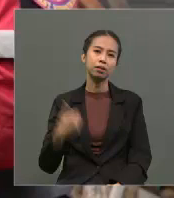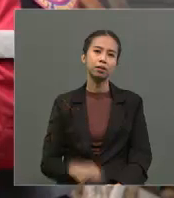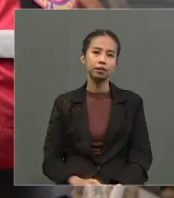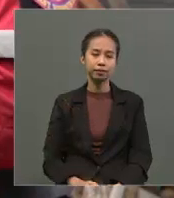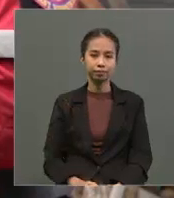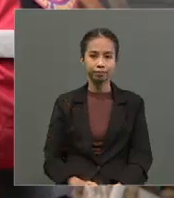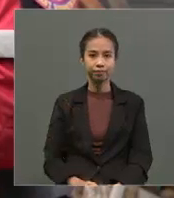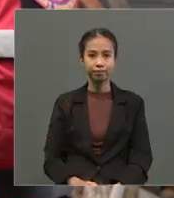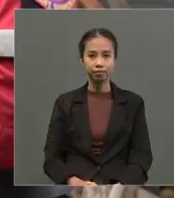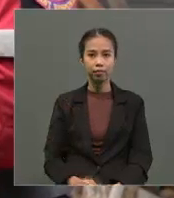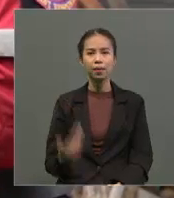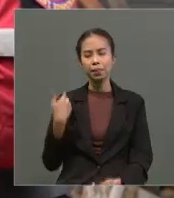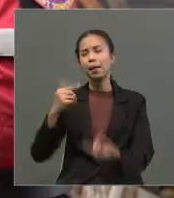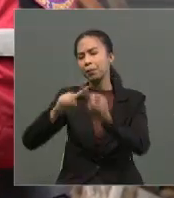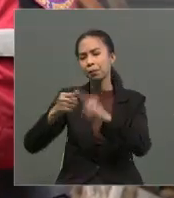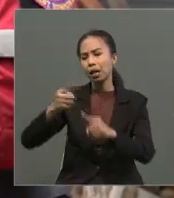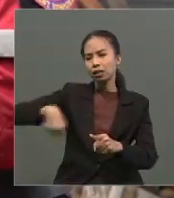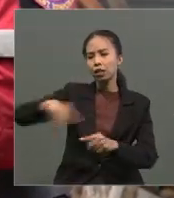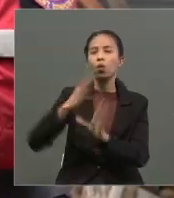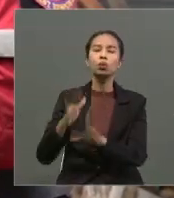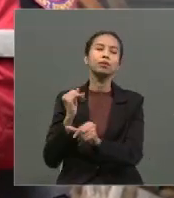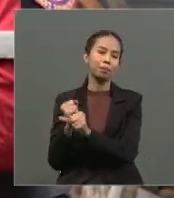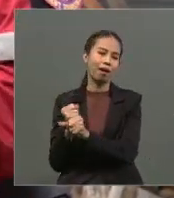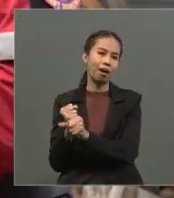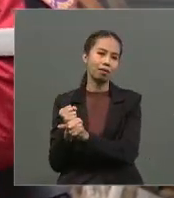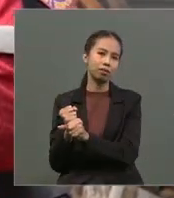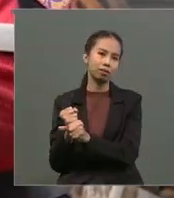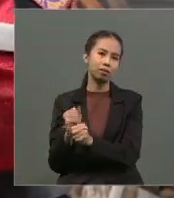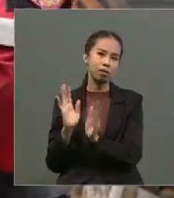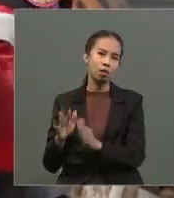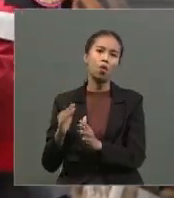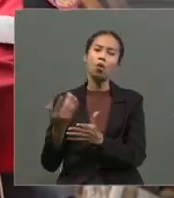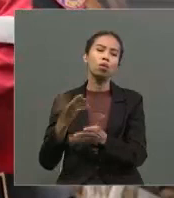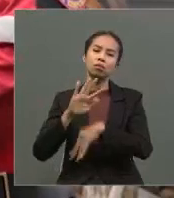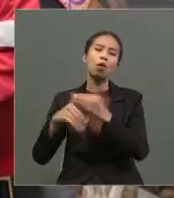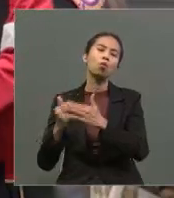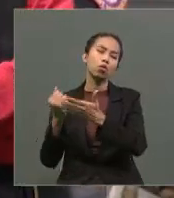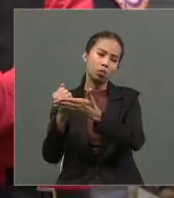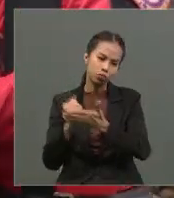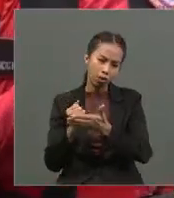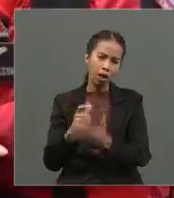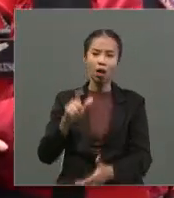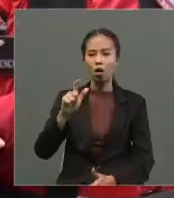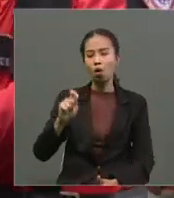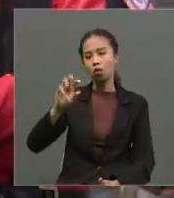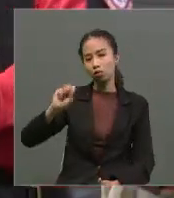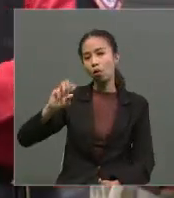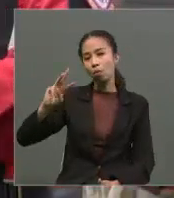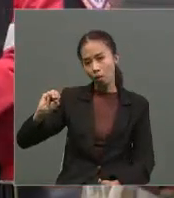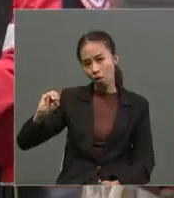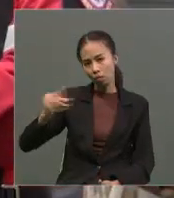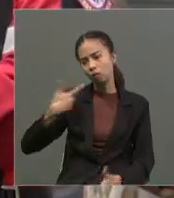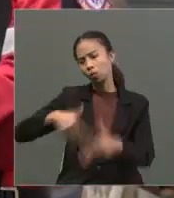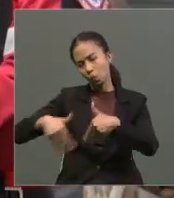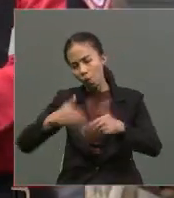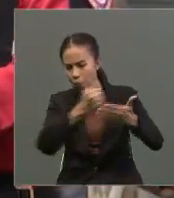ก็มีค่ะแล้วก็เพื่อนๆที่ทำงานผู้ช่วยคนพิการทุกคนก็มาเยี่ยมอสมในพื้นที่ชาวบ้าน